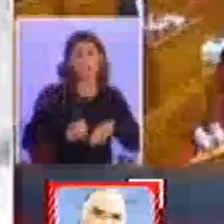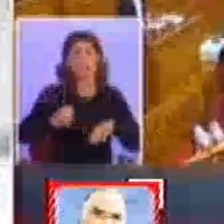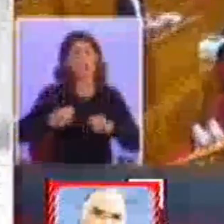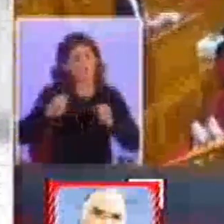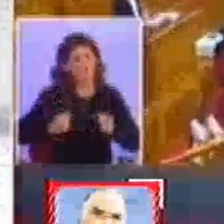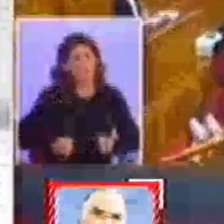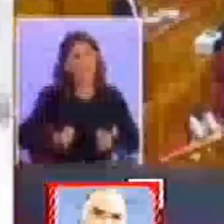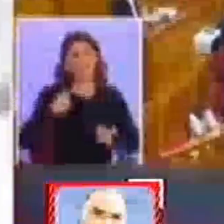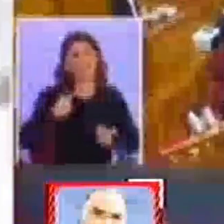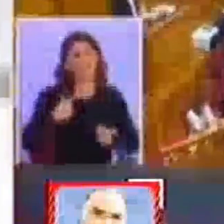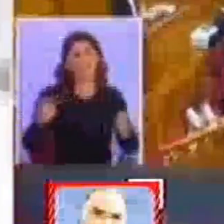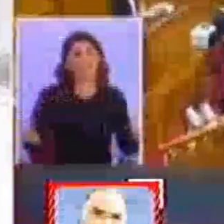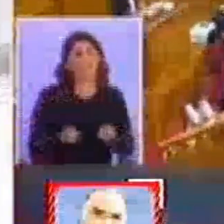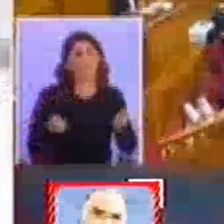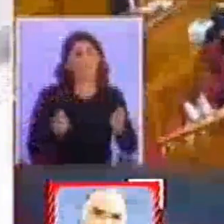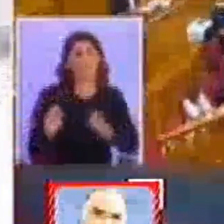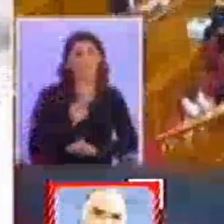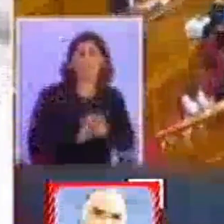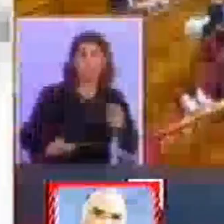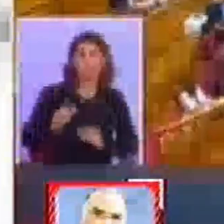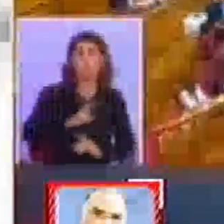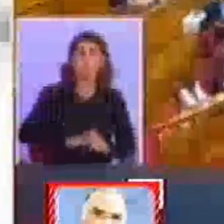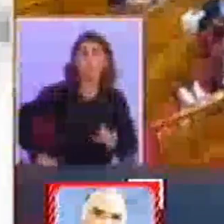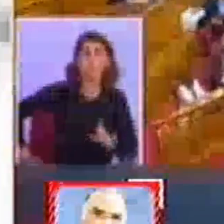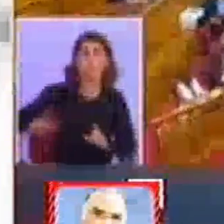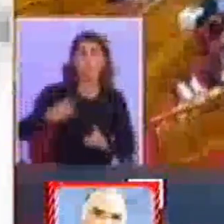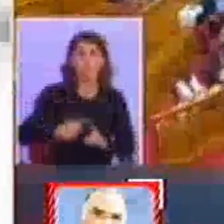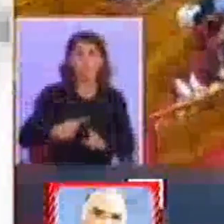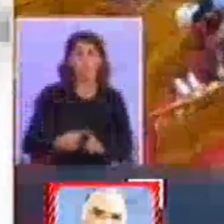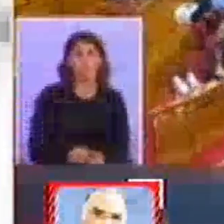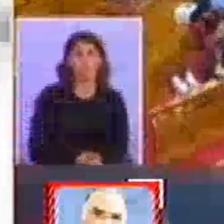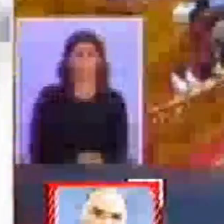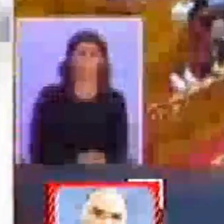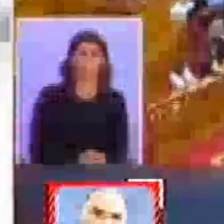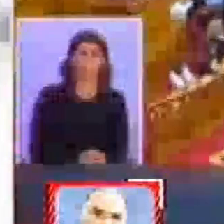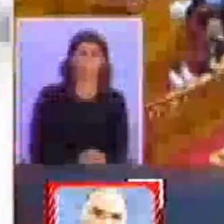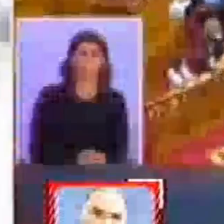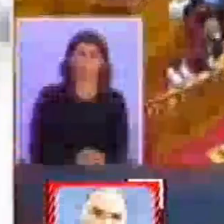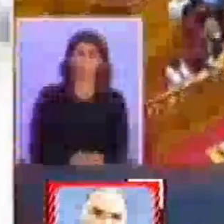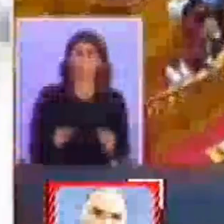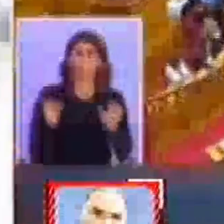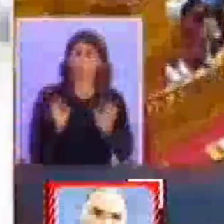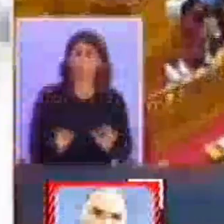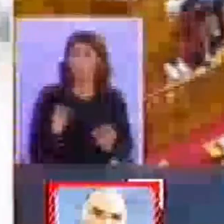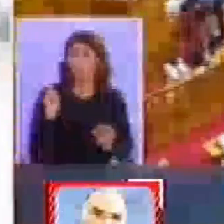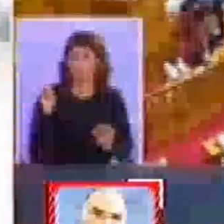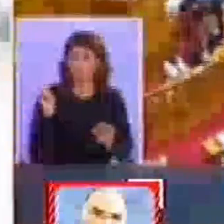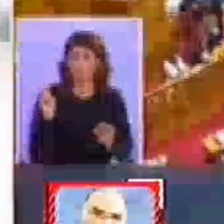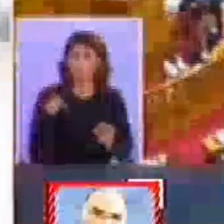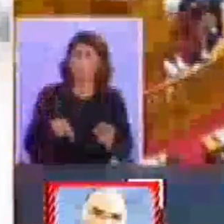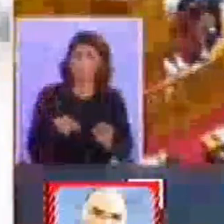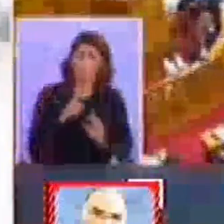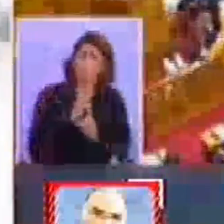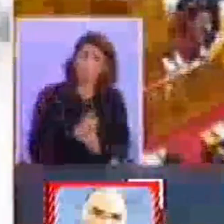πει εσάς προσωπικά αυτό? Ποτέ δεν μου είχε πει τίποτα. Εμείς συζητάγαμε ένα άλλο θέμα για τον κύριο Σαρίδη μέσα, ναι, που είχε προκύψει με τον